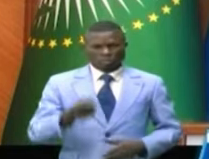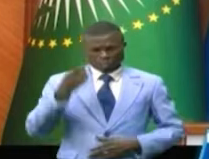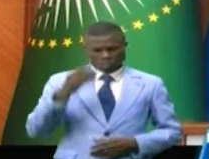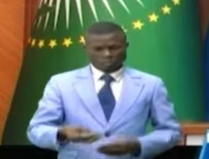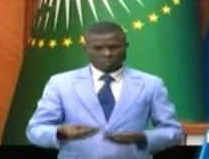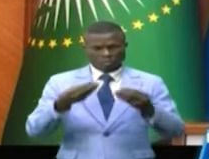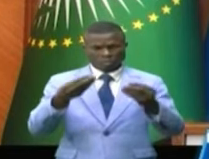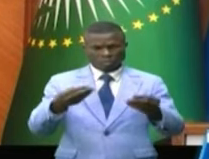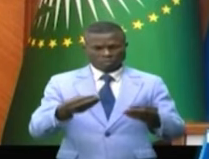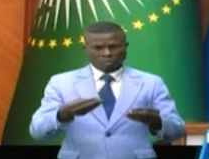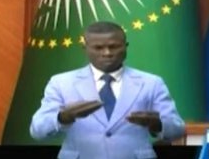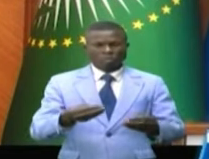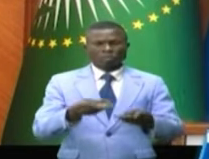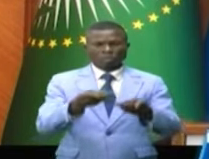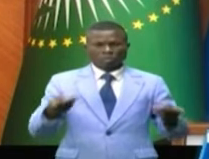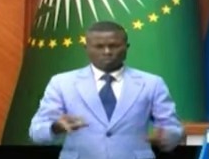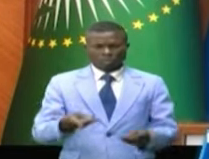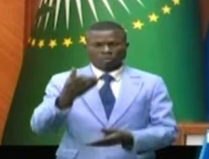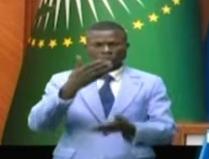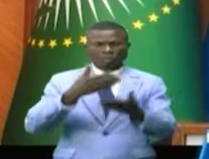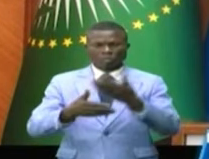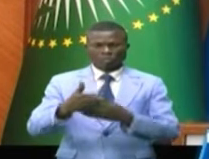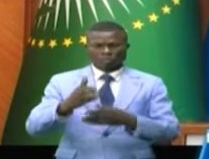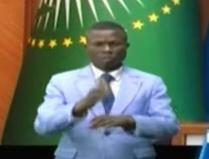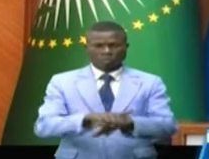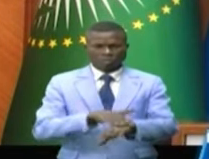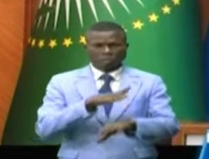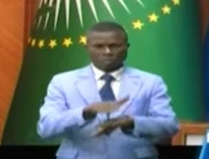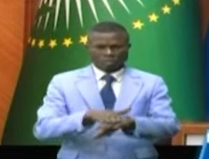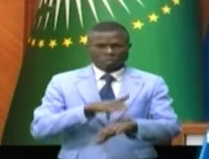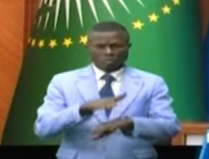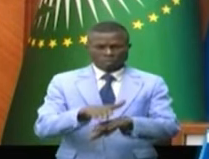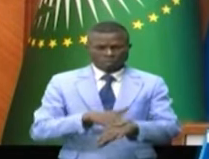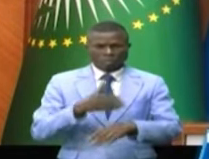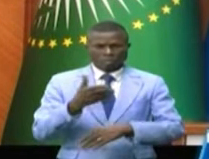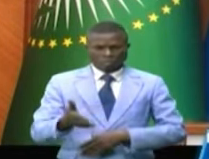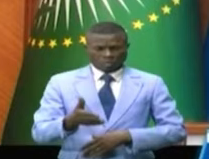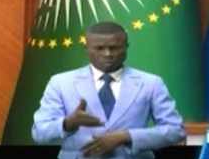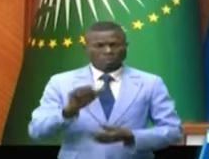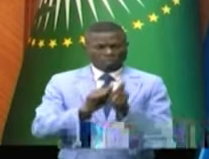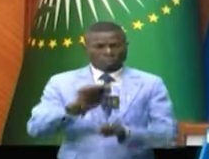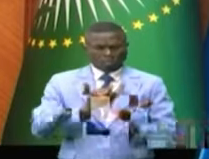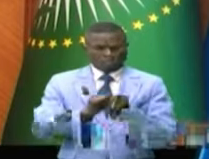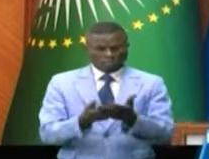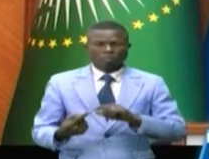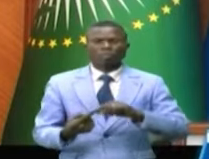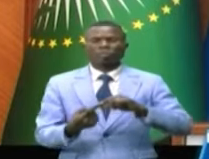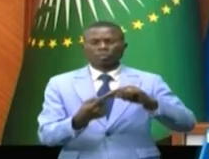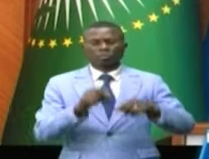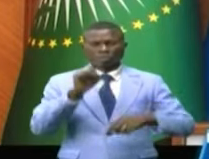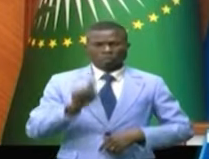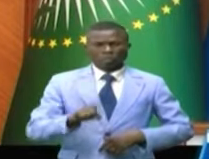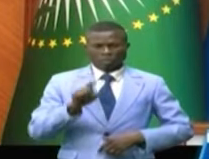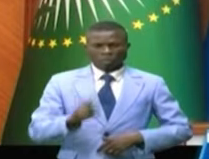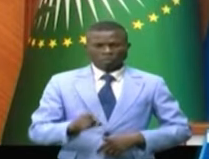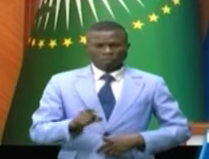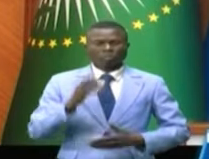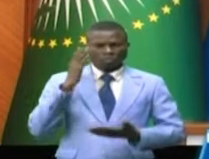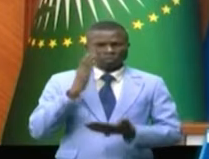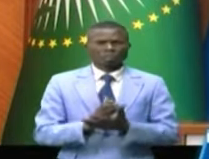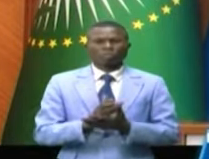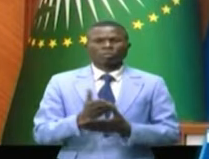en œuvre d'un dispositif transitoire graduel au terme duquel cette situation exceptionnelle devra connaître sa fin.